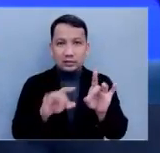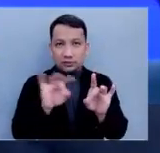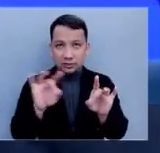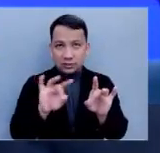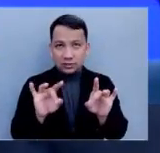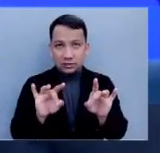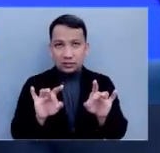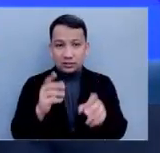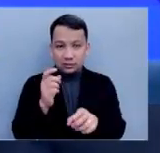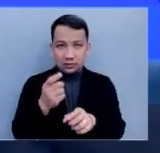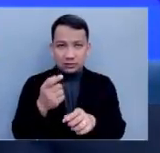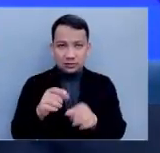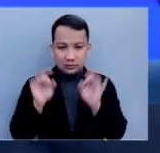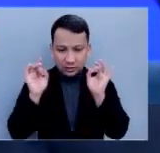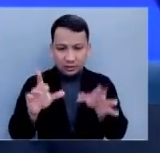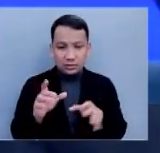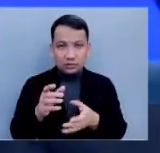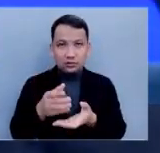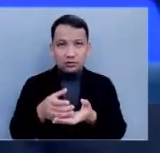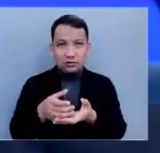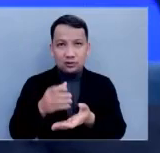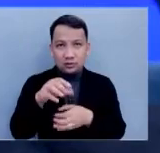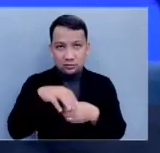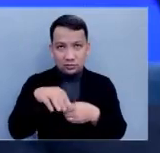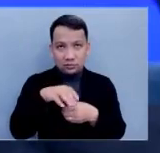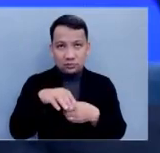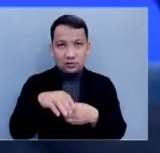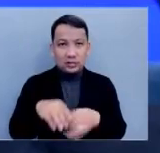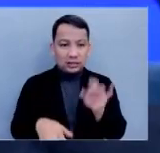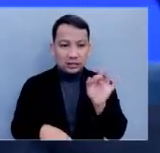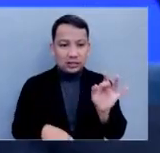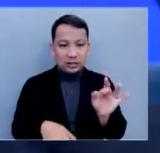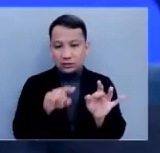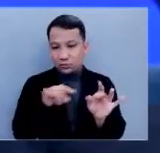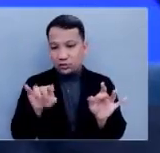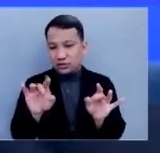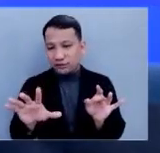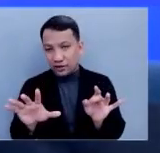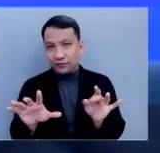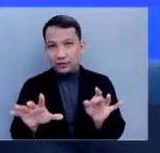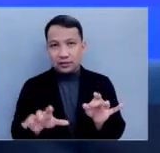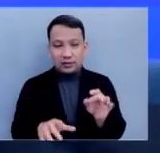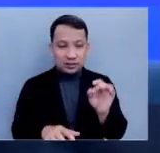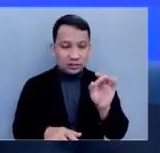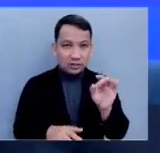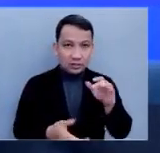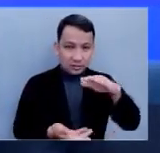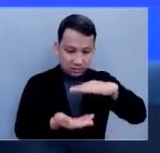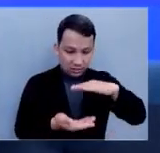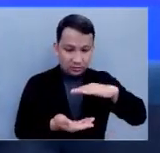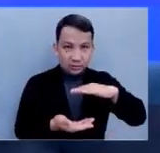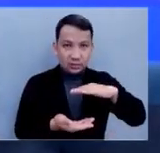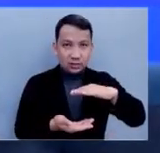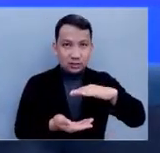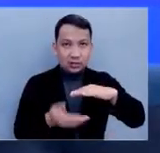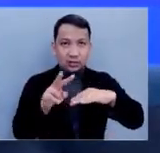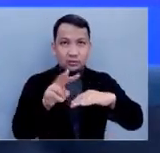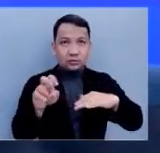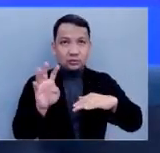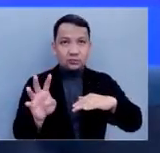kape? Hindi naman. I mean, for reference, 80 to 85. Sa kape, tapos sa energy drink, yung maliit lang, 240 na.